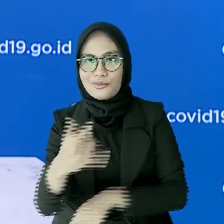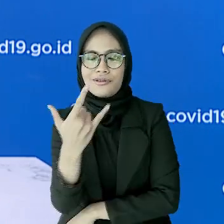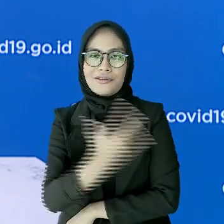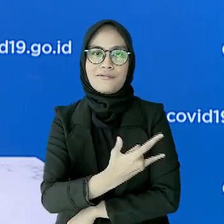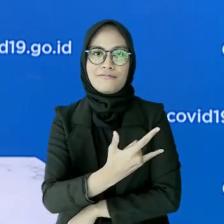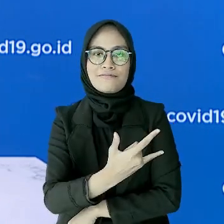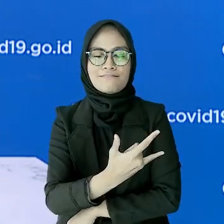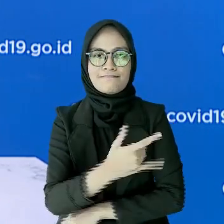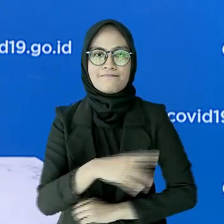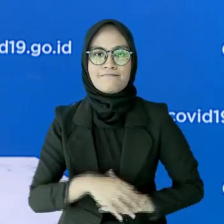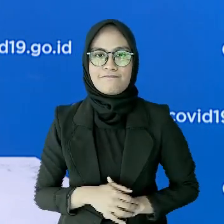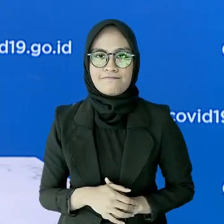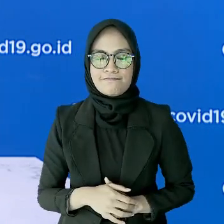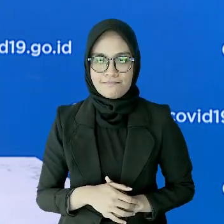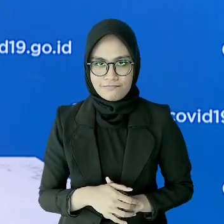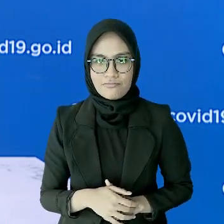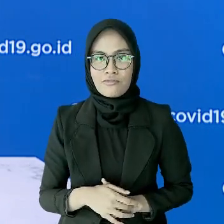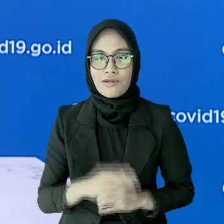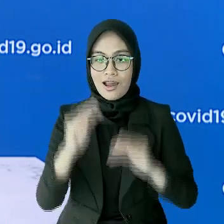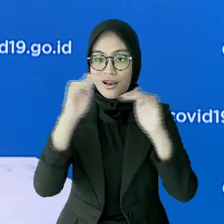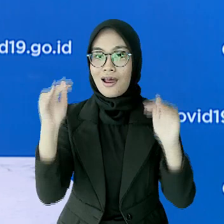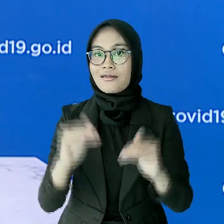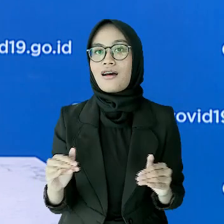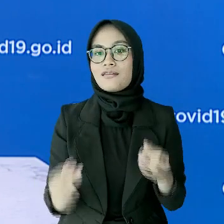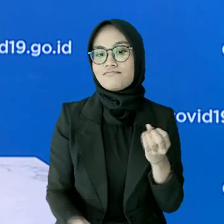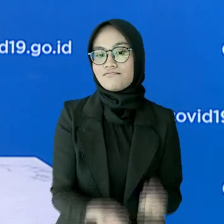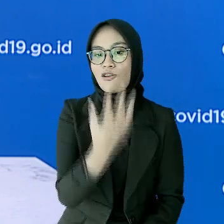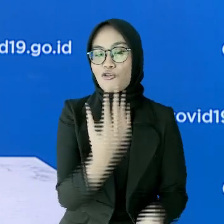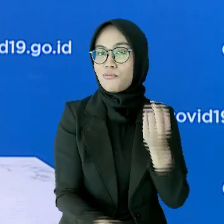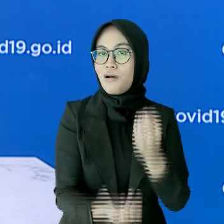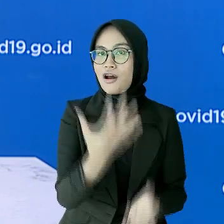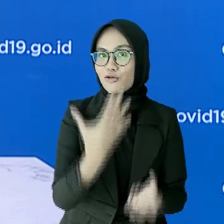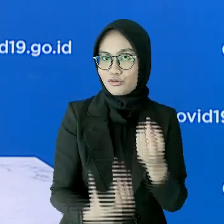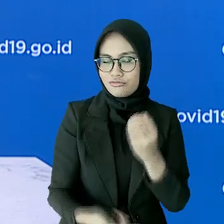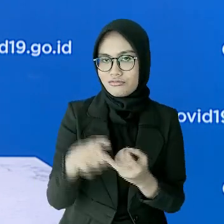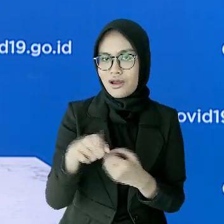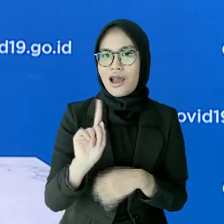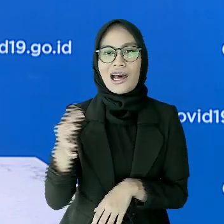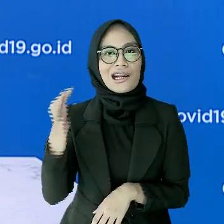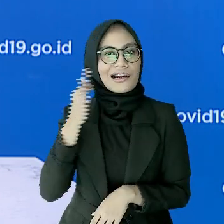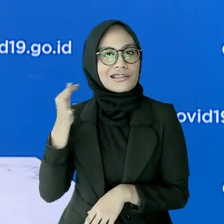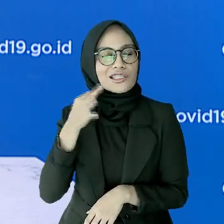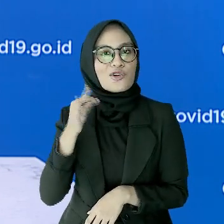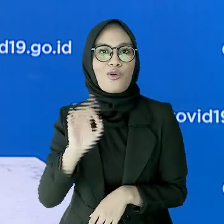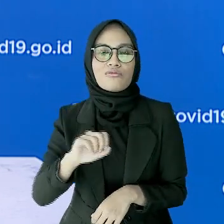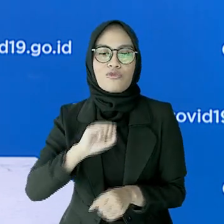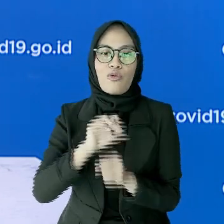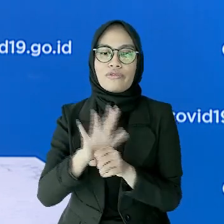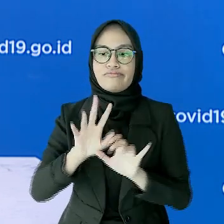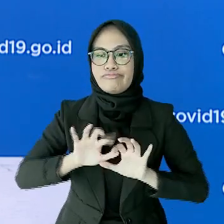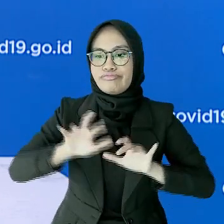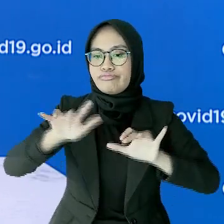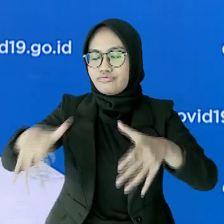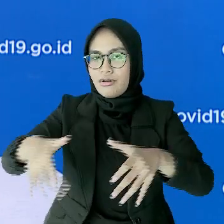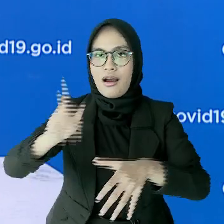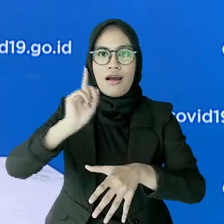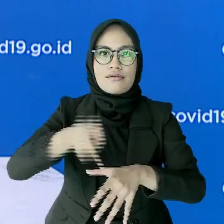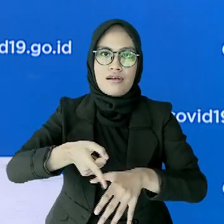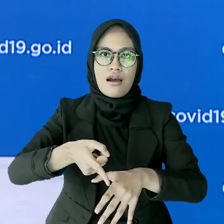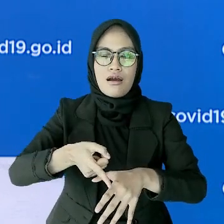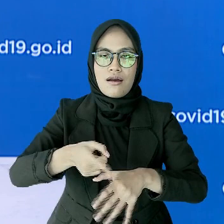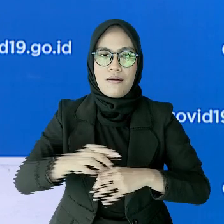Nataru memiliki risiko terjadinya peningkatan kasus akibat kecenderungan aktivitas sosial masyarakat yang